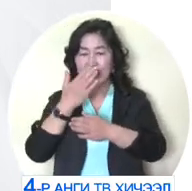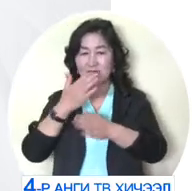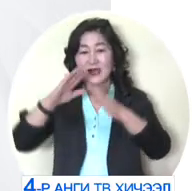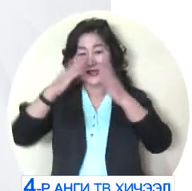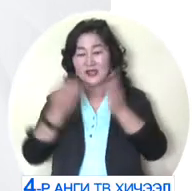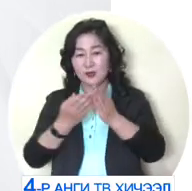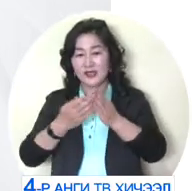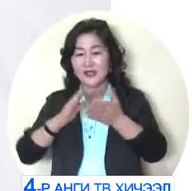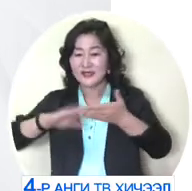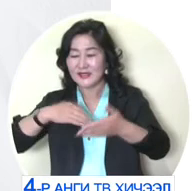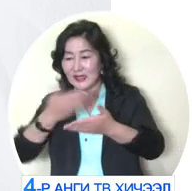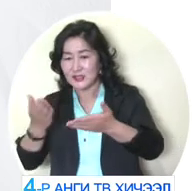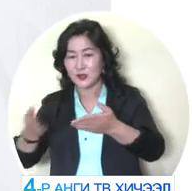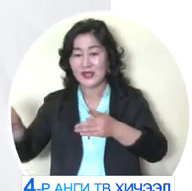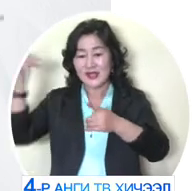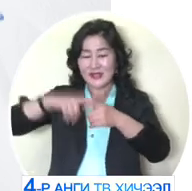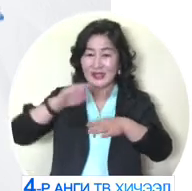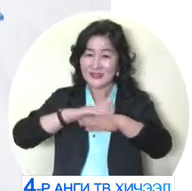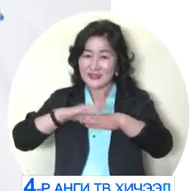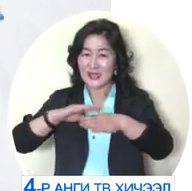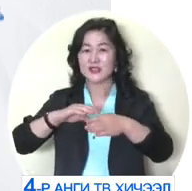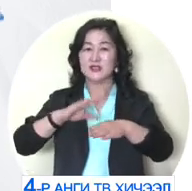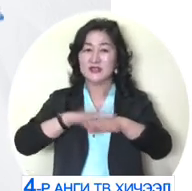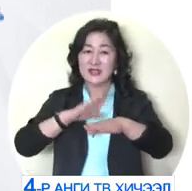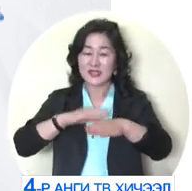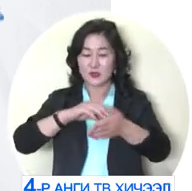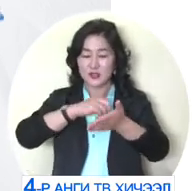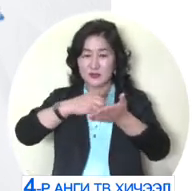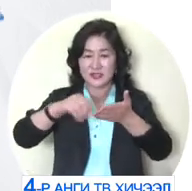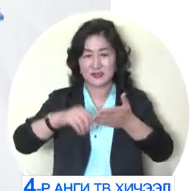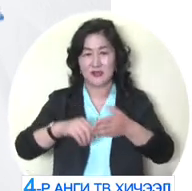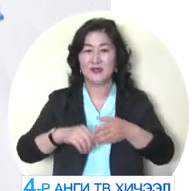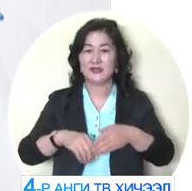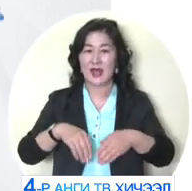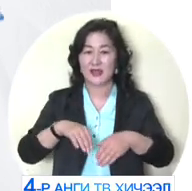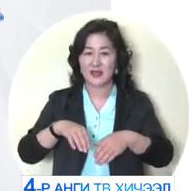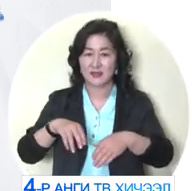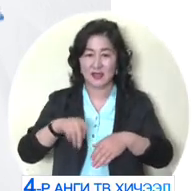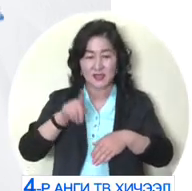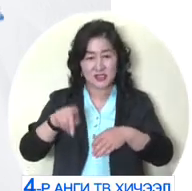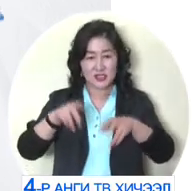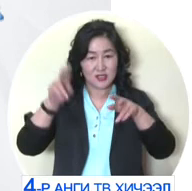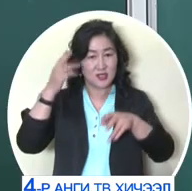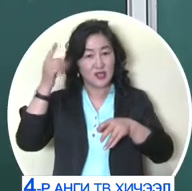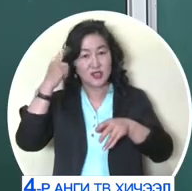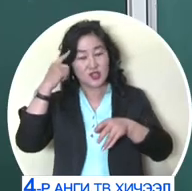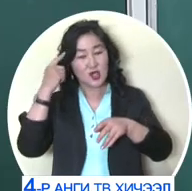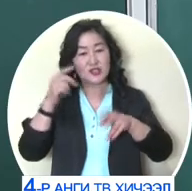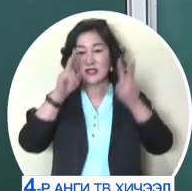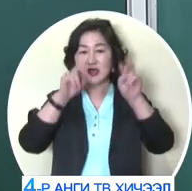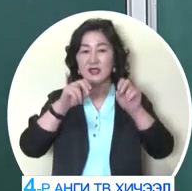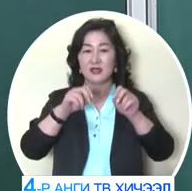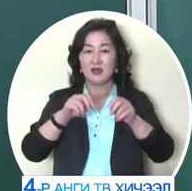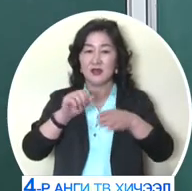түүнийгээ дахин засан сайжруулж бичнэ. Ингээд чиний зохиосон их бэлэн болох нэ. Та